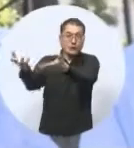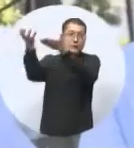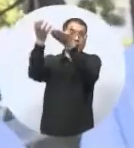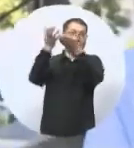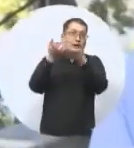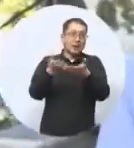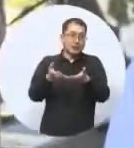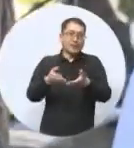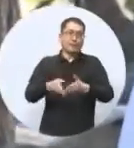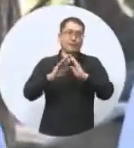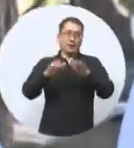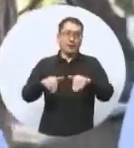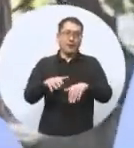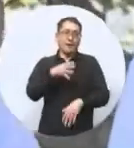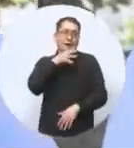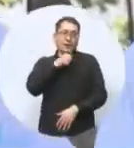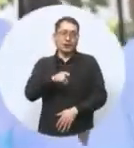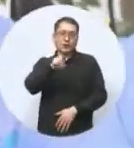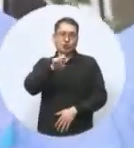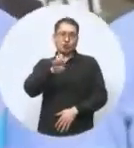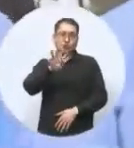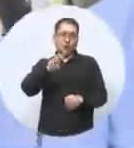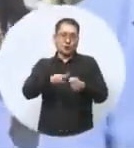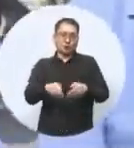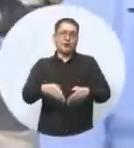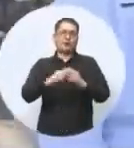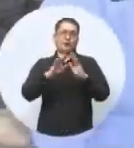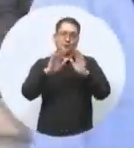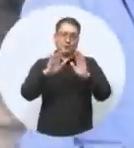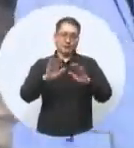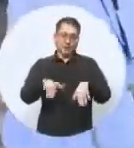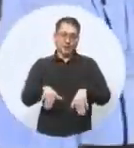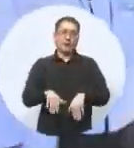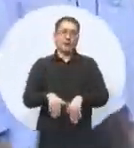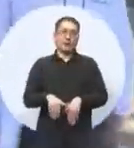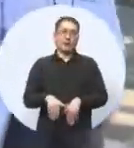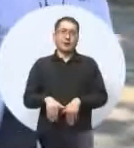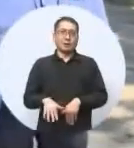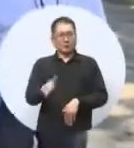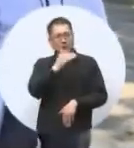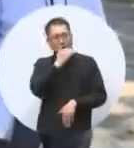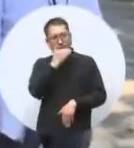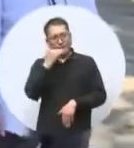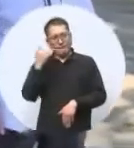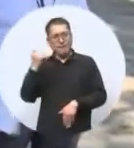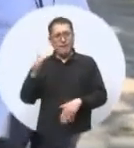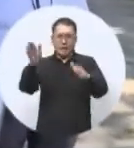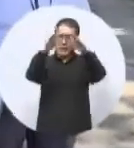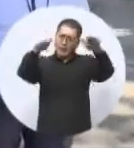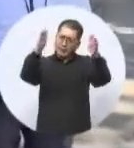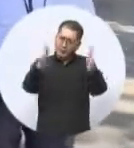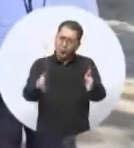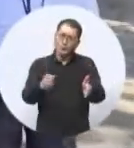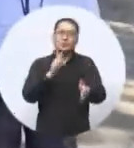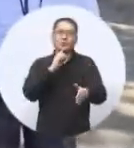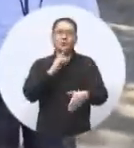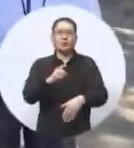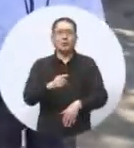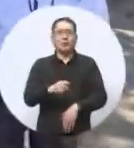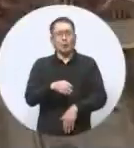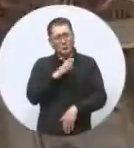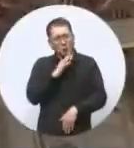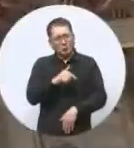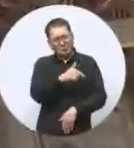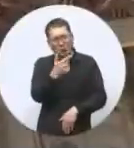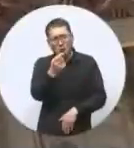ですね、これを明治14年にここに建てたということでね、これだけあの立派なですね建物っていうのは非